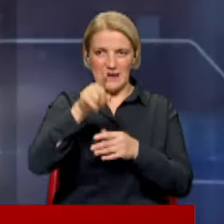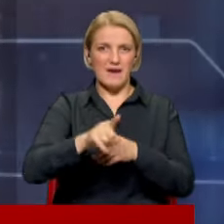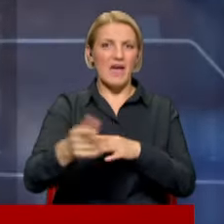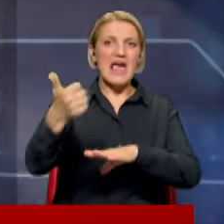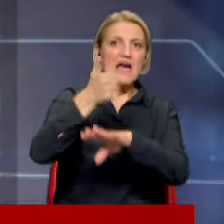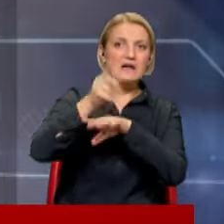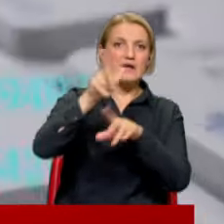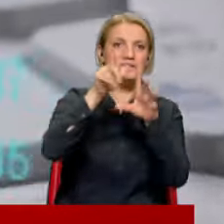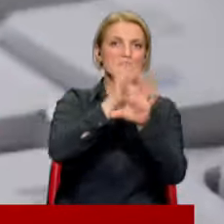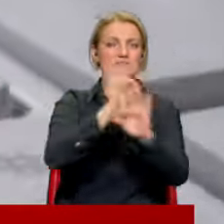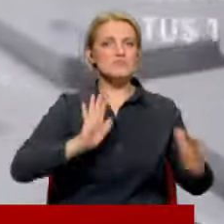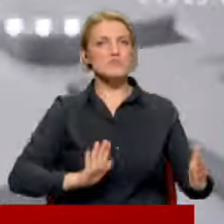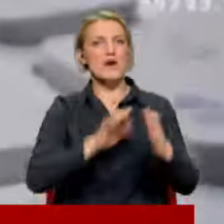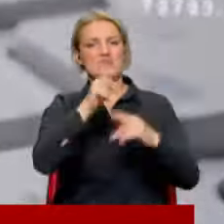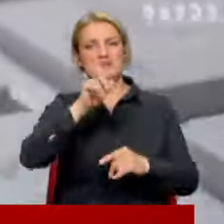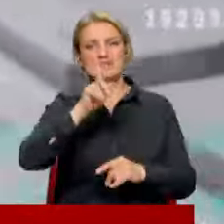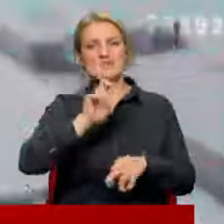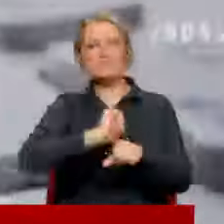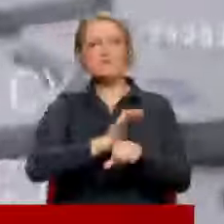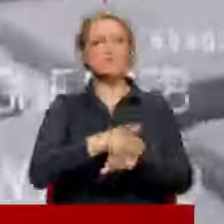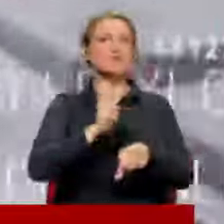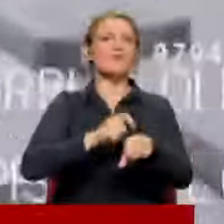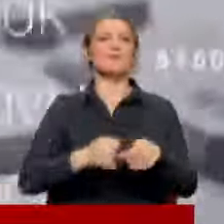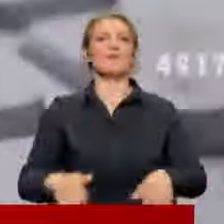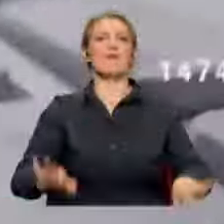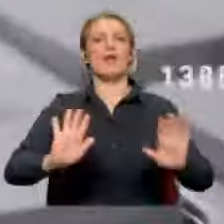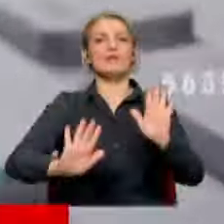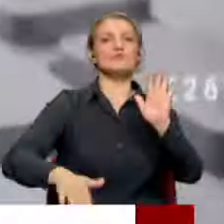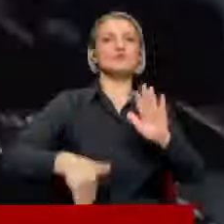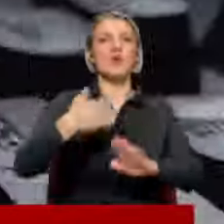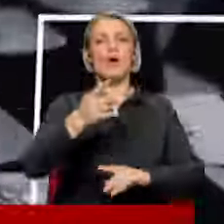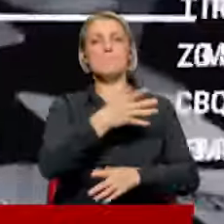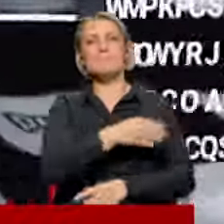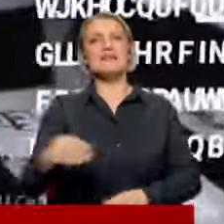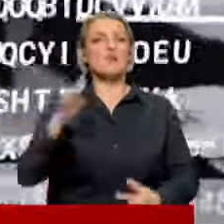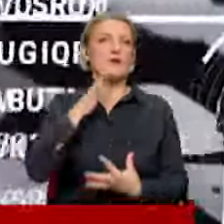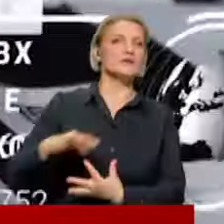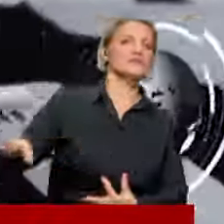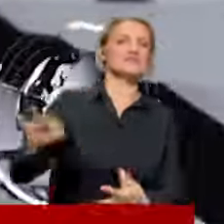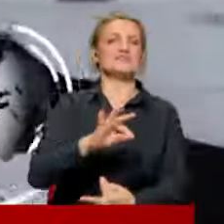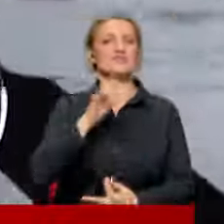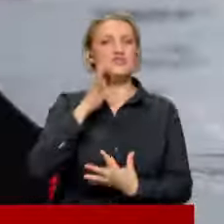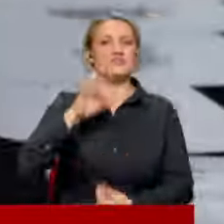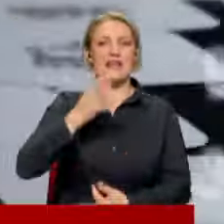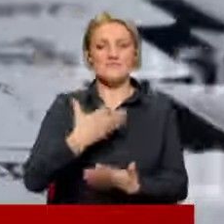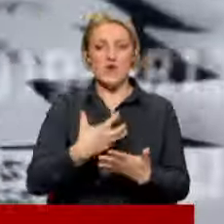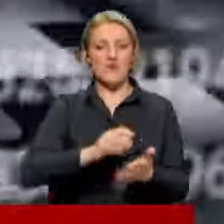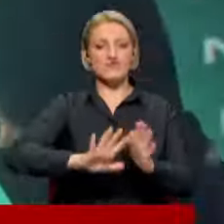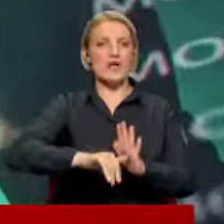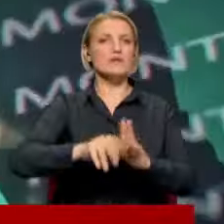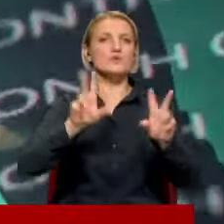açıklama yok muhalefet is sadece pandemi döneminde değil Sonrasında da milyonlarca kişinin kişisel verilerinin çalındığı